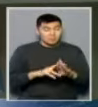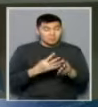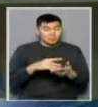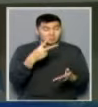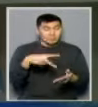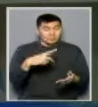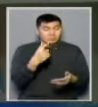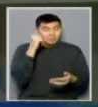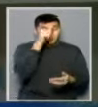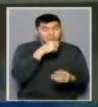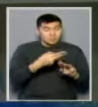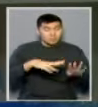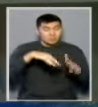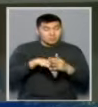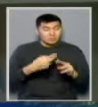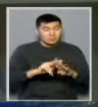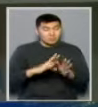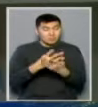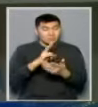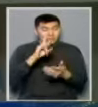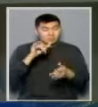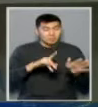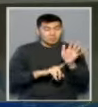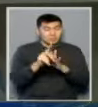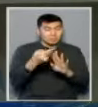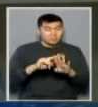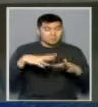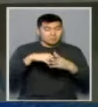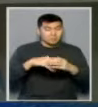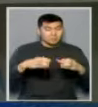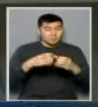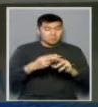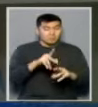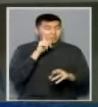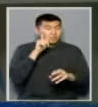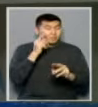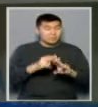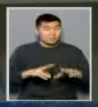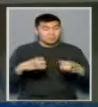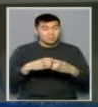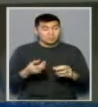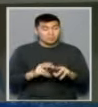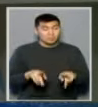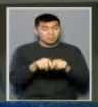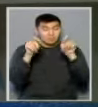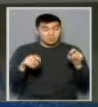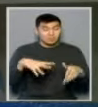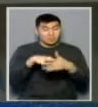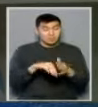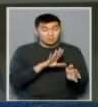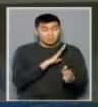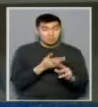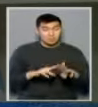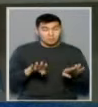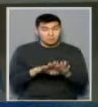2021 жылдың қарашасынан бастап ассамблеяның жаңғыру жолы республикалық жастар қозғалысы базасында